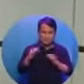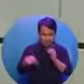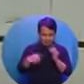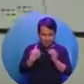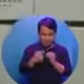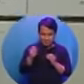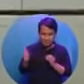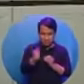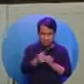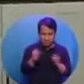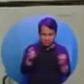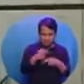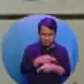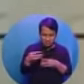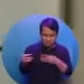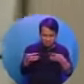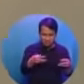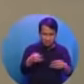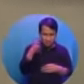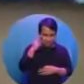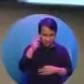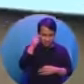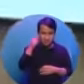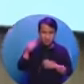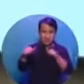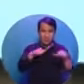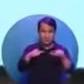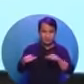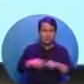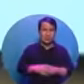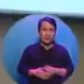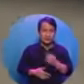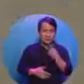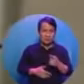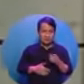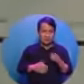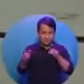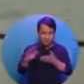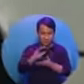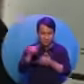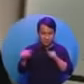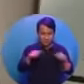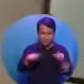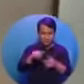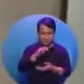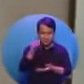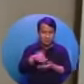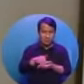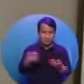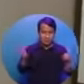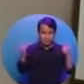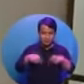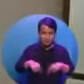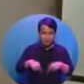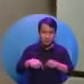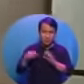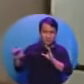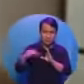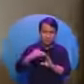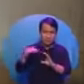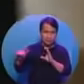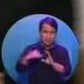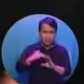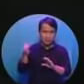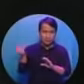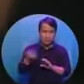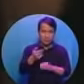sa Cuarto de Guerra ng Rapid Tulfo Election Virtual Action Center. Dito mga ka-idol, pumapasok ang